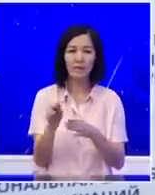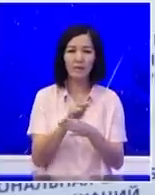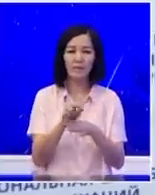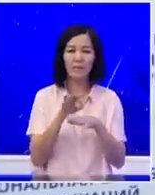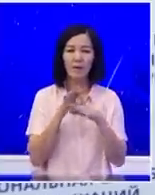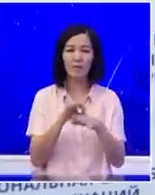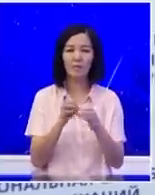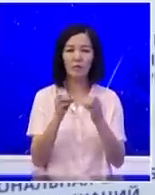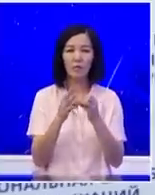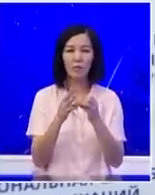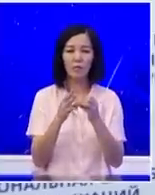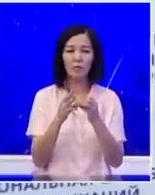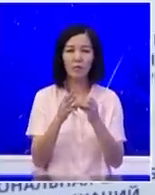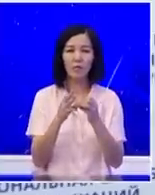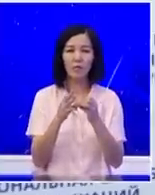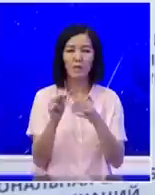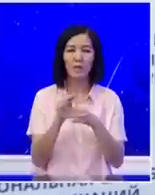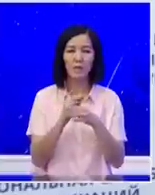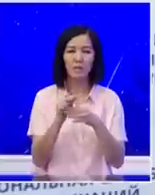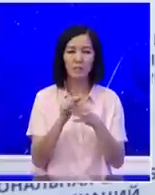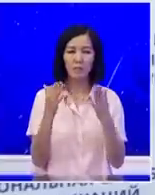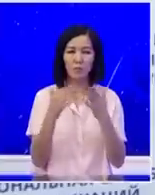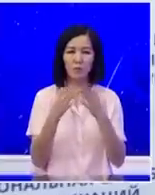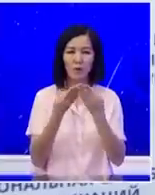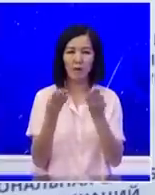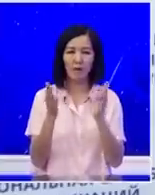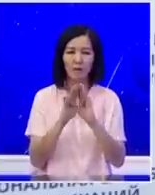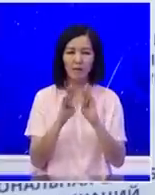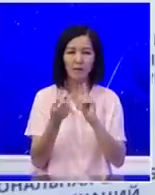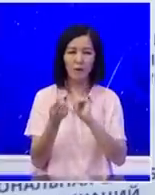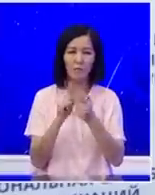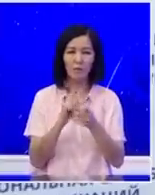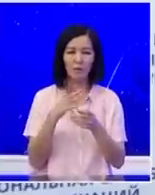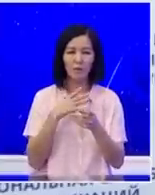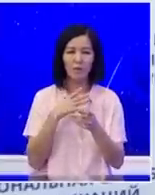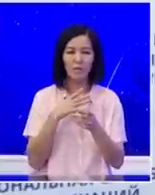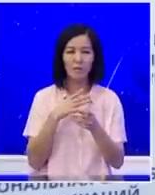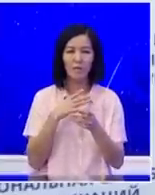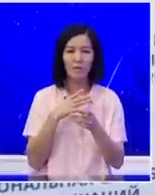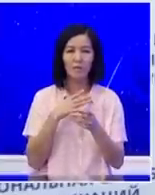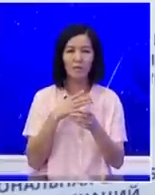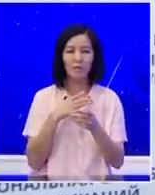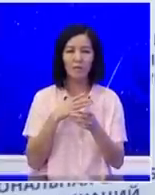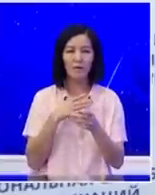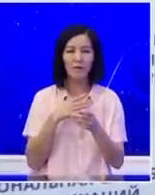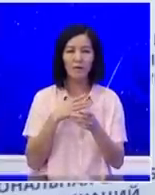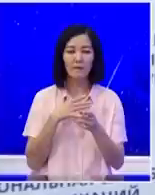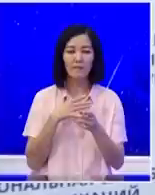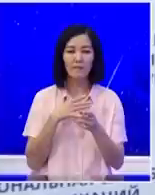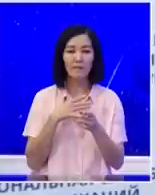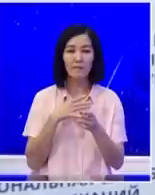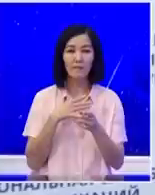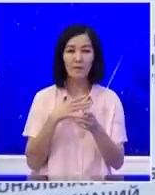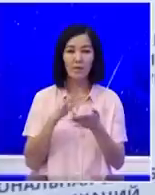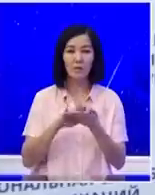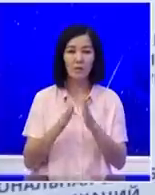13-ші емін домашний карантиндейміз, соған ауыстырдық. Олар жаңағы бессимптомная форма деген